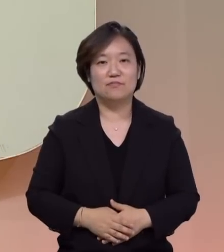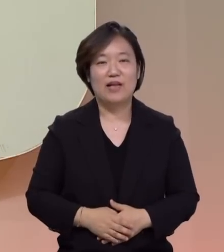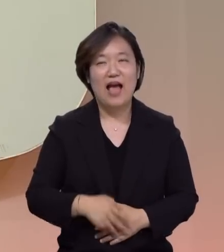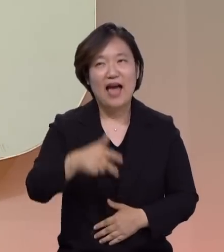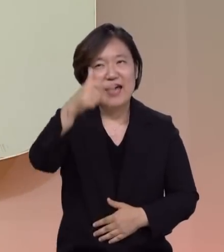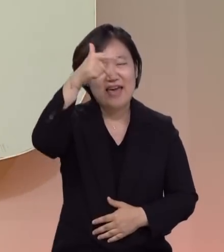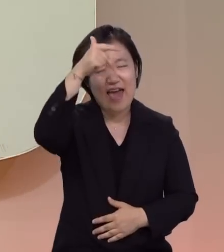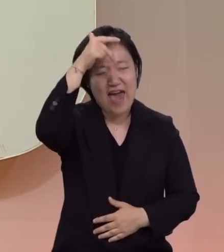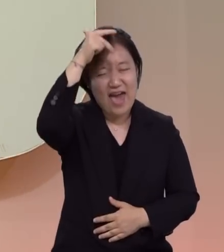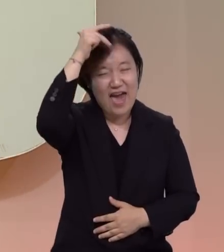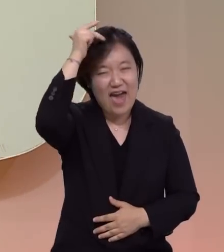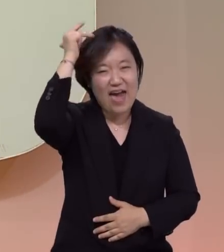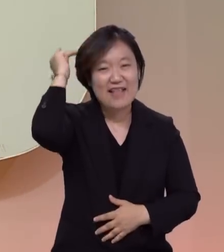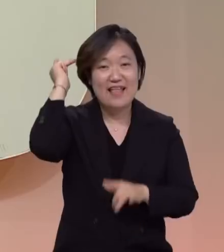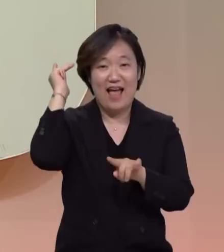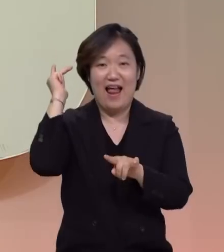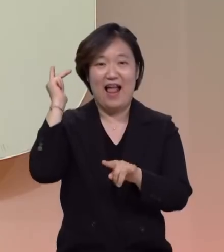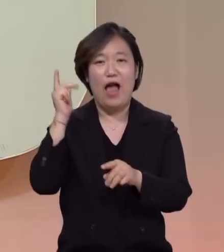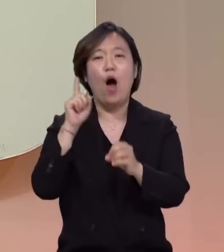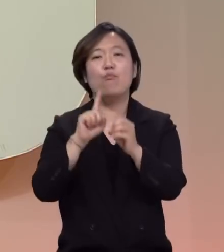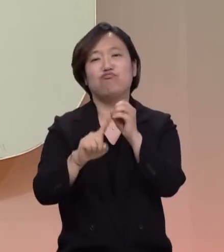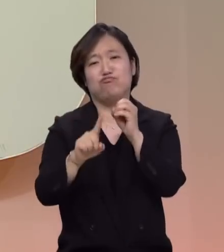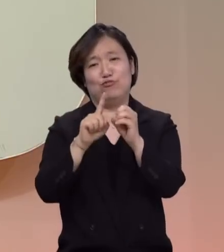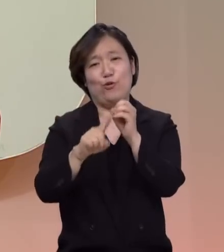옛날 옛적에 있었던 불교서라